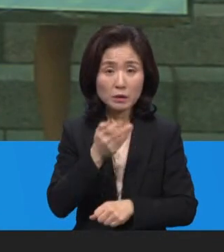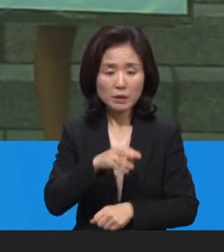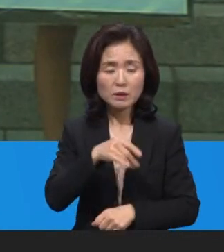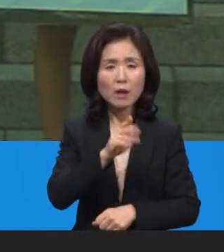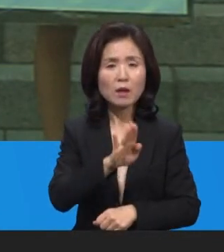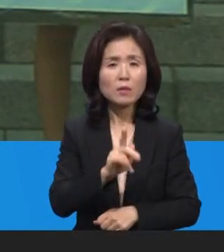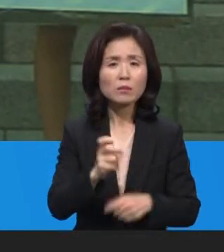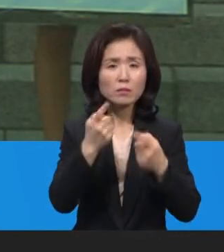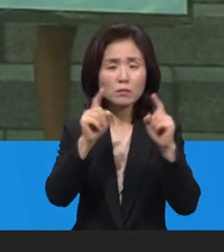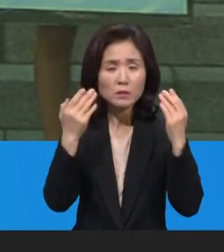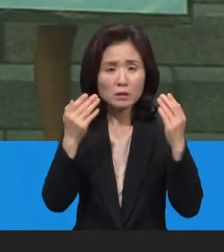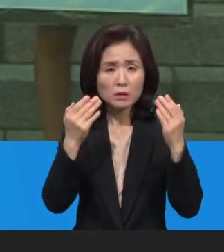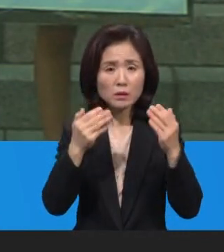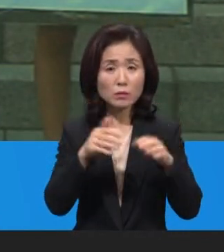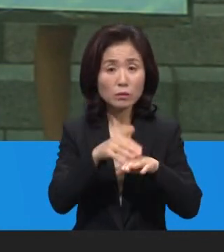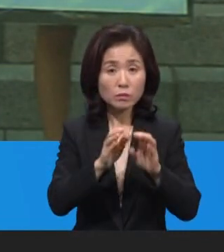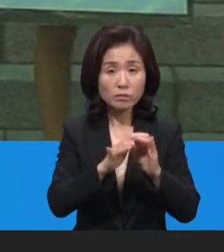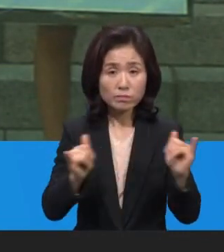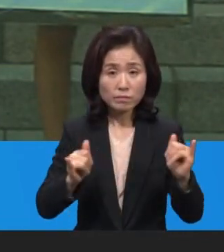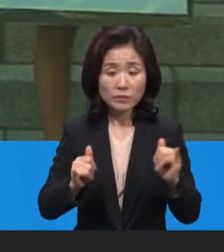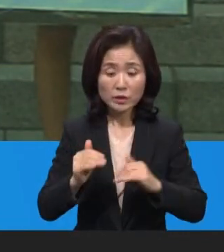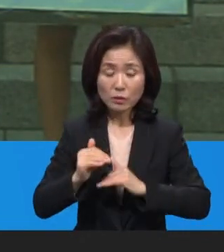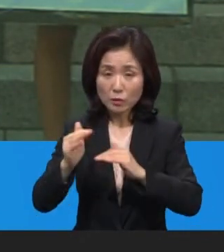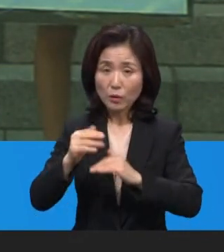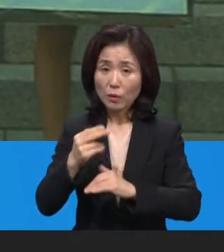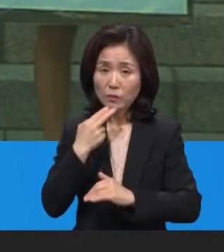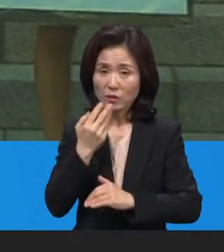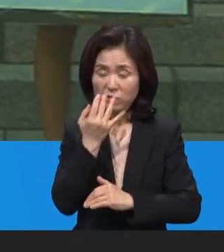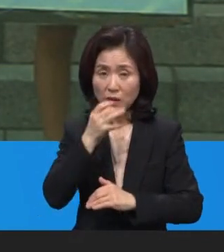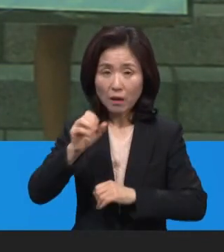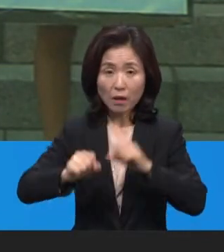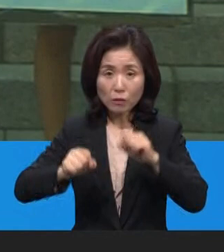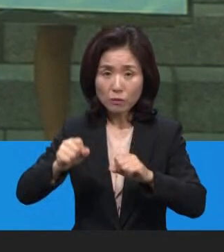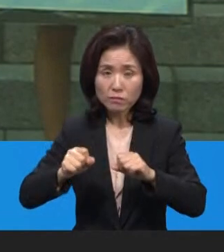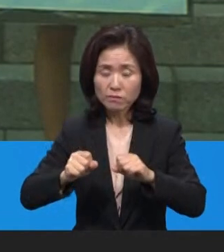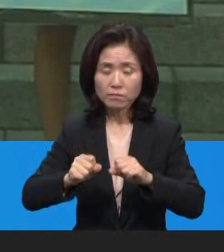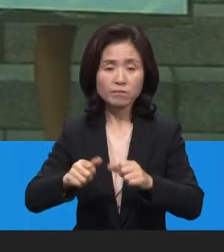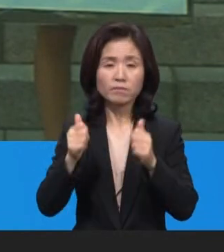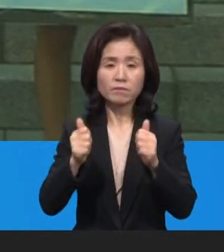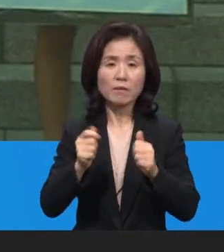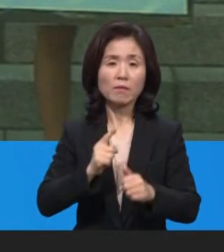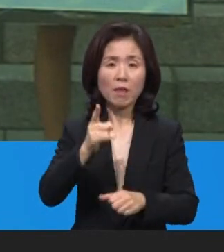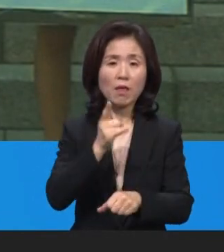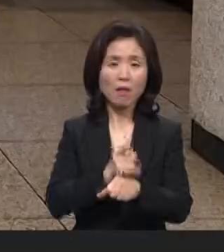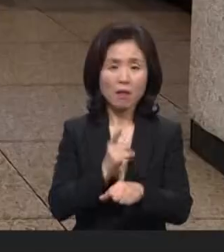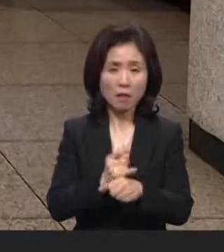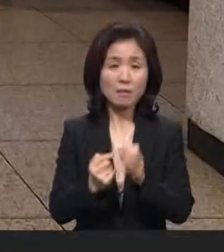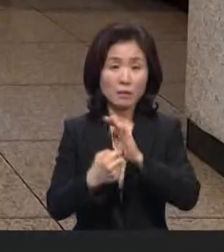지키지 않았다며 법적 공방까지 예고했습니다. 송성환 기자입니다.